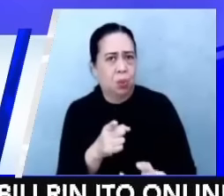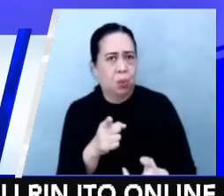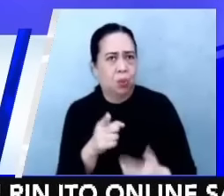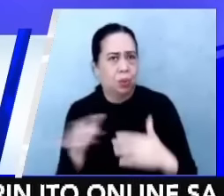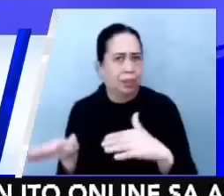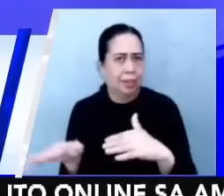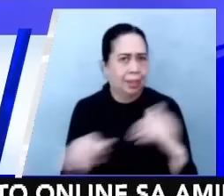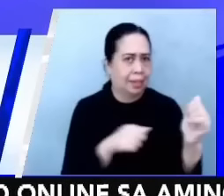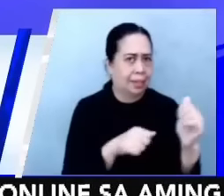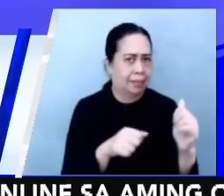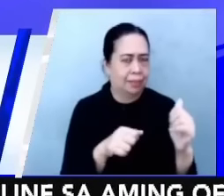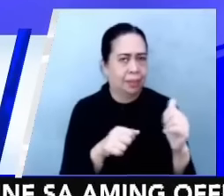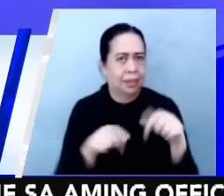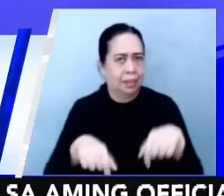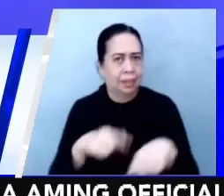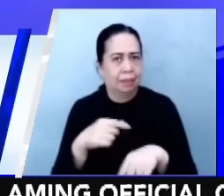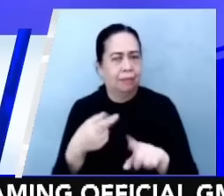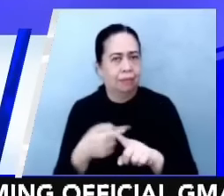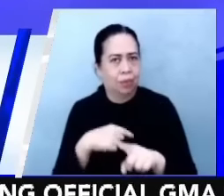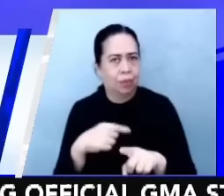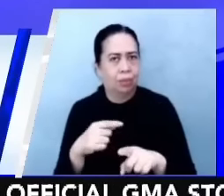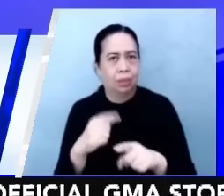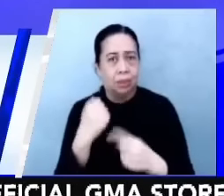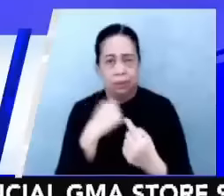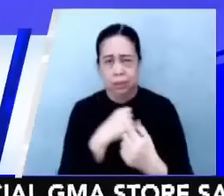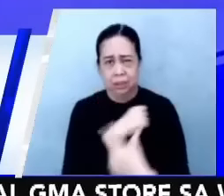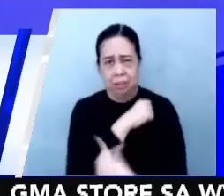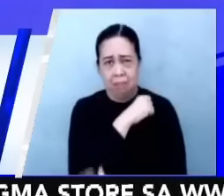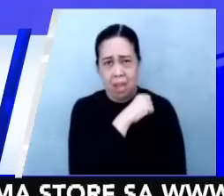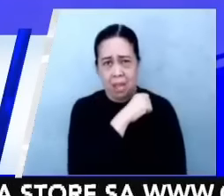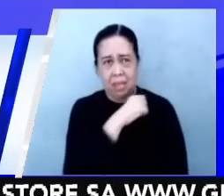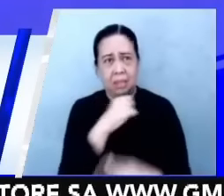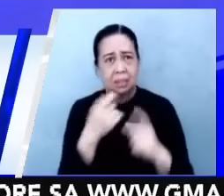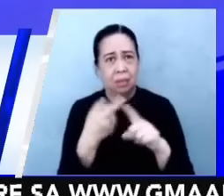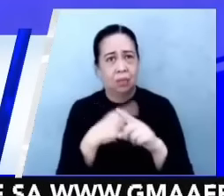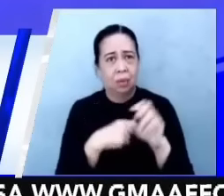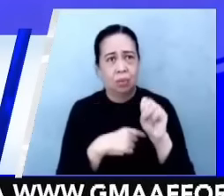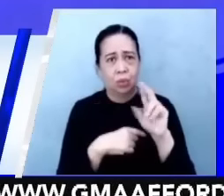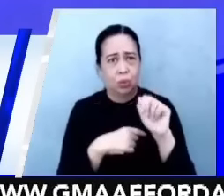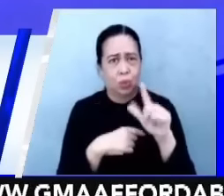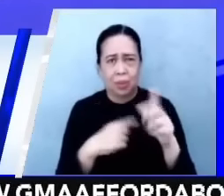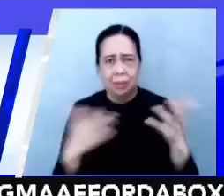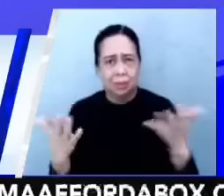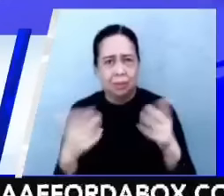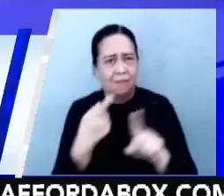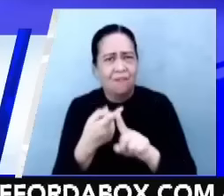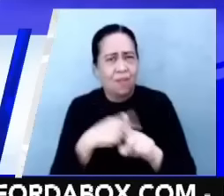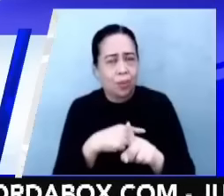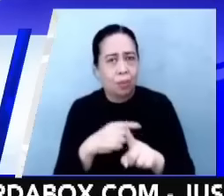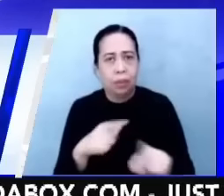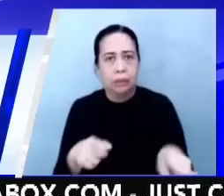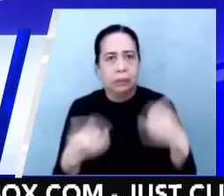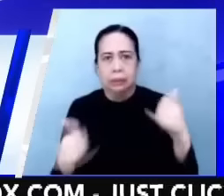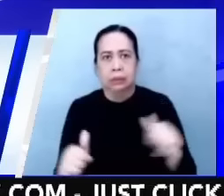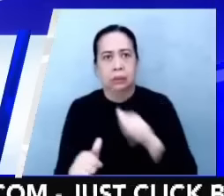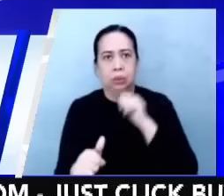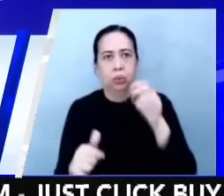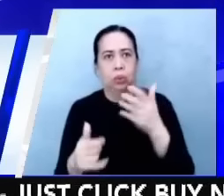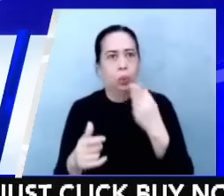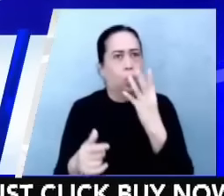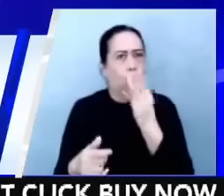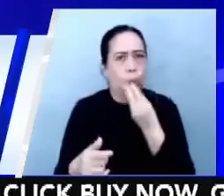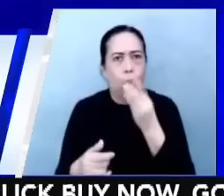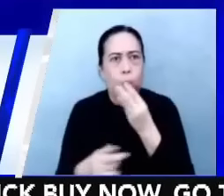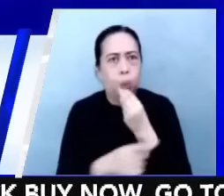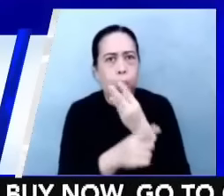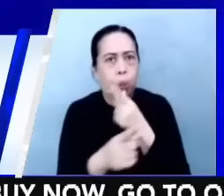ah mula Zambales ba mula suwal ba Saan ba at hindi pa rin natin alam kung sino-sino ang mga